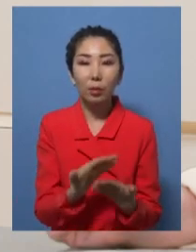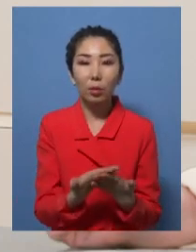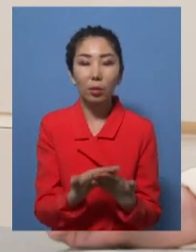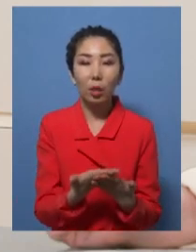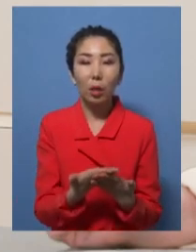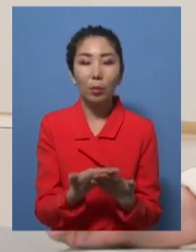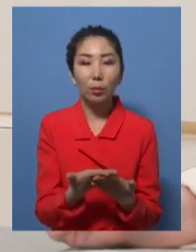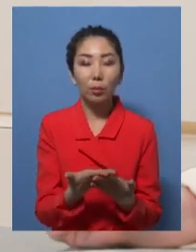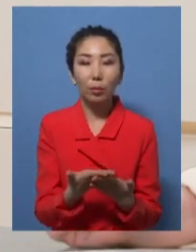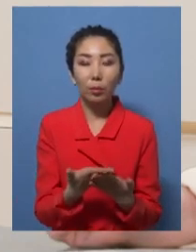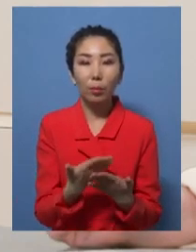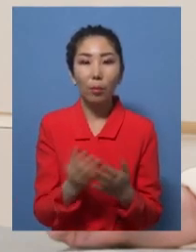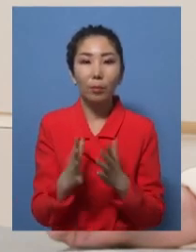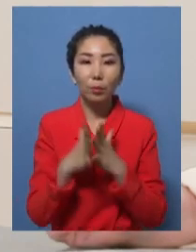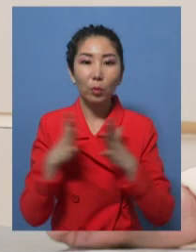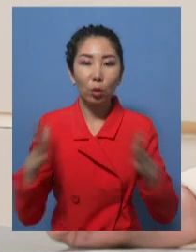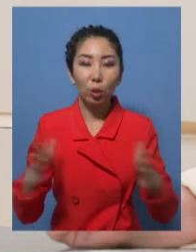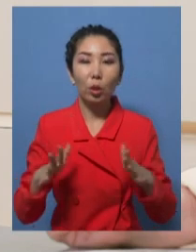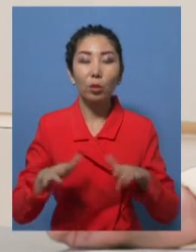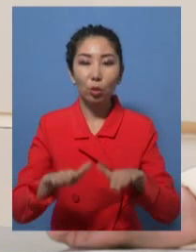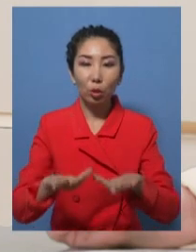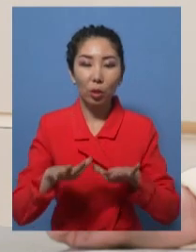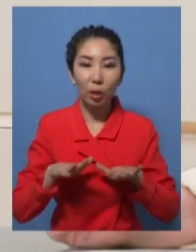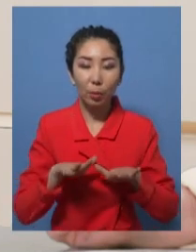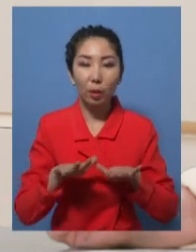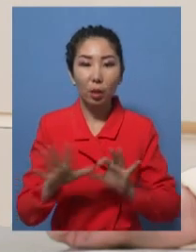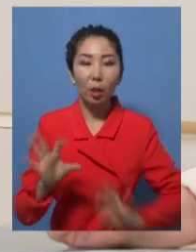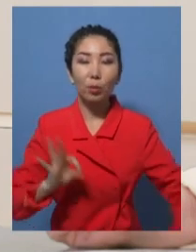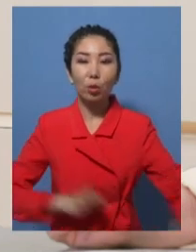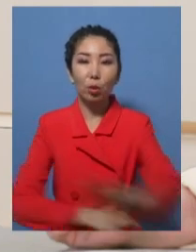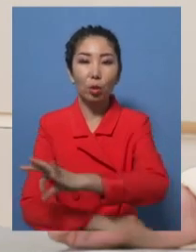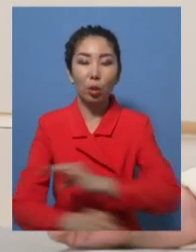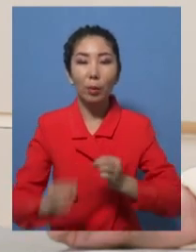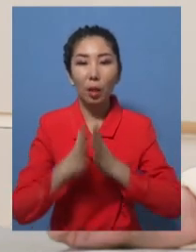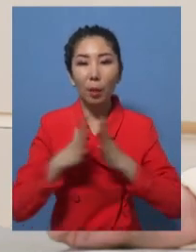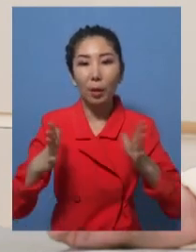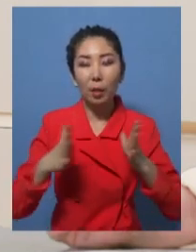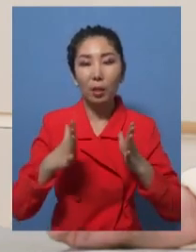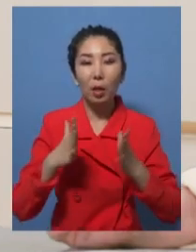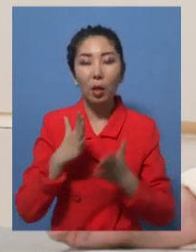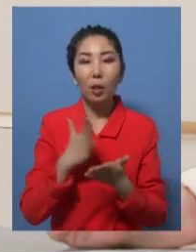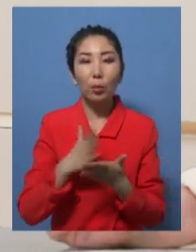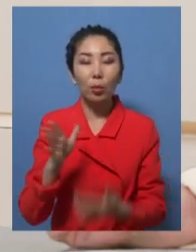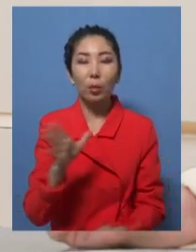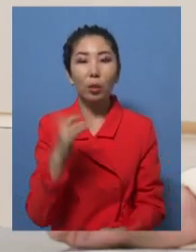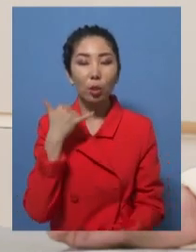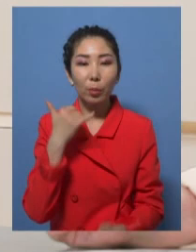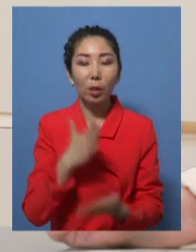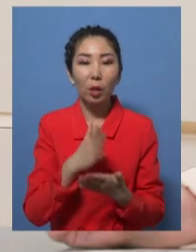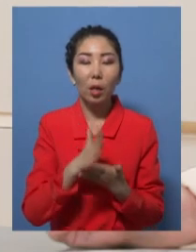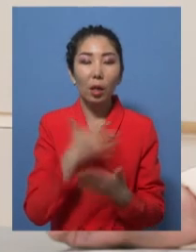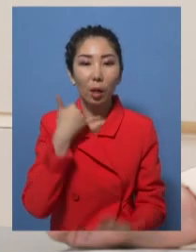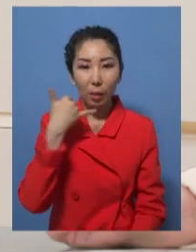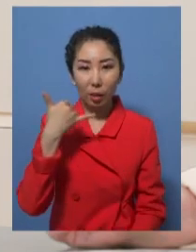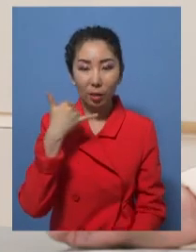ол артында бір үлкен жүйе деп айтуға болады. Себебі хабарласатын алаяқ жәбірленушіге